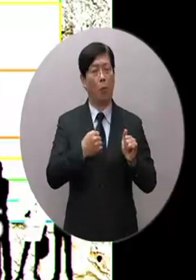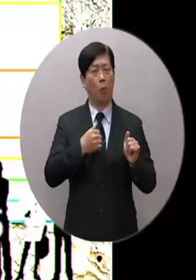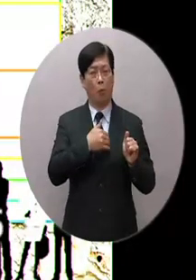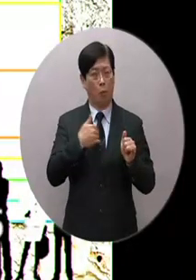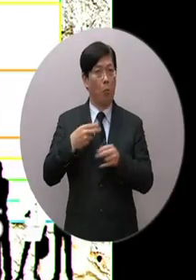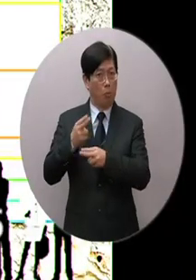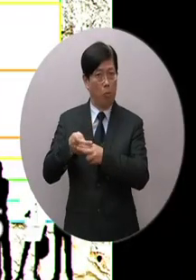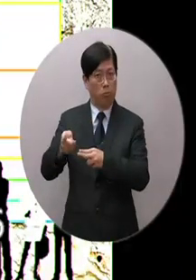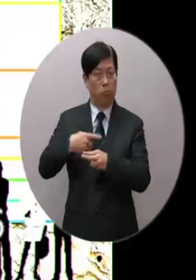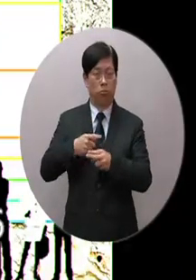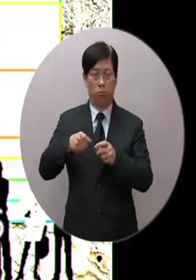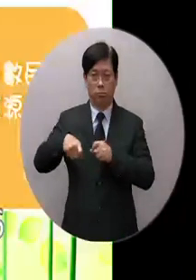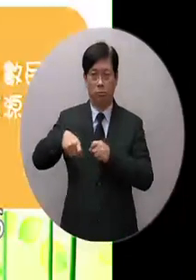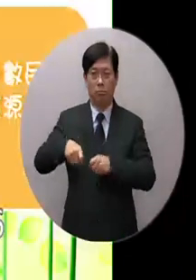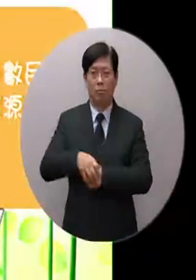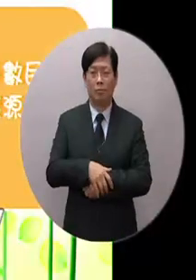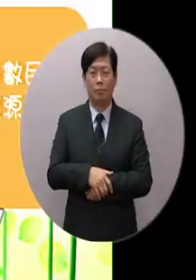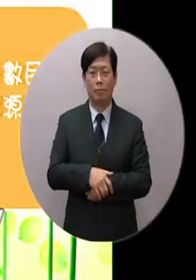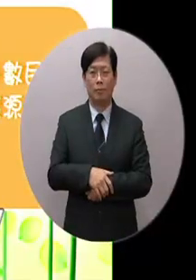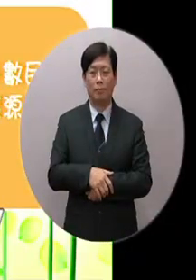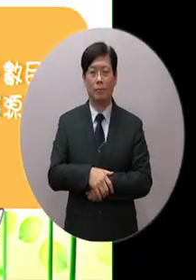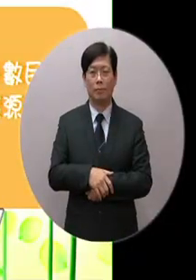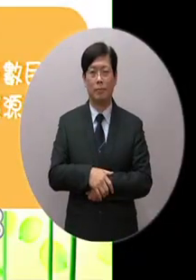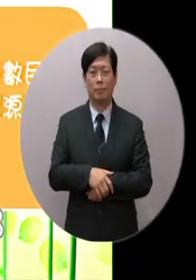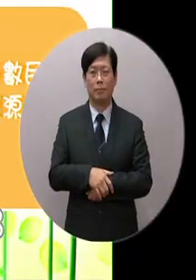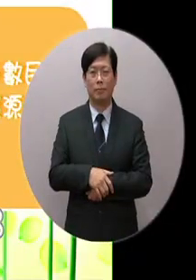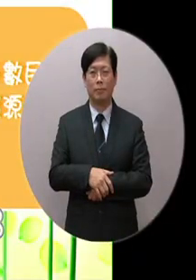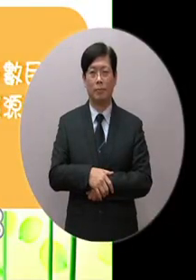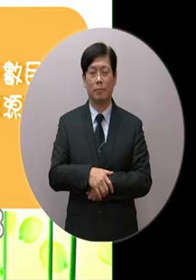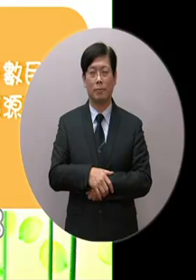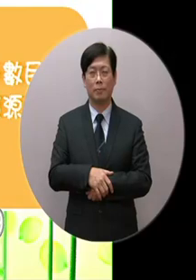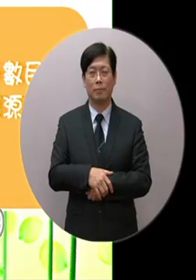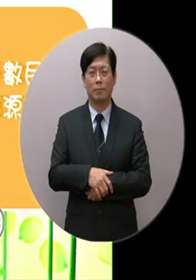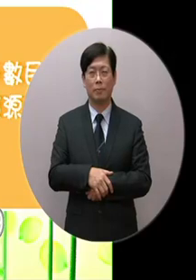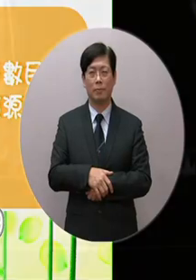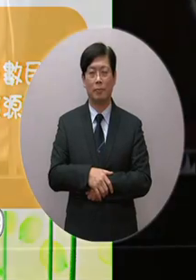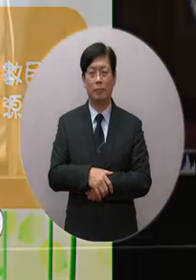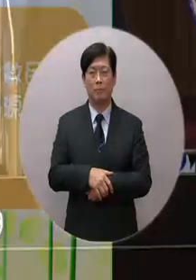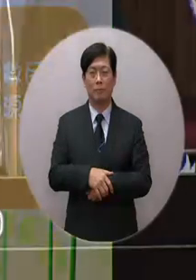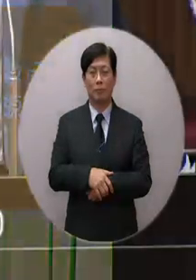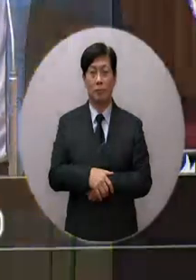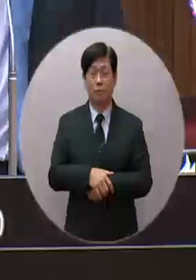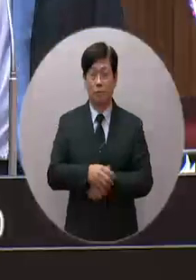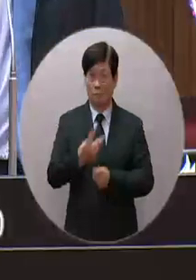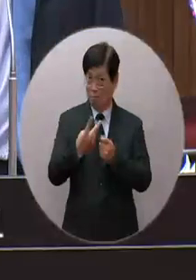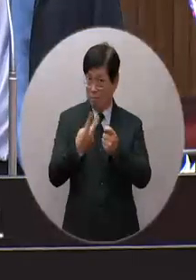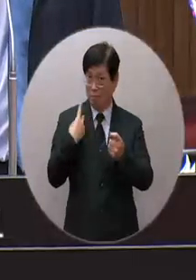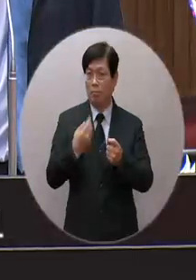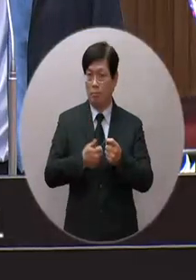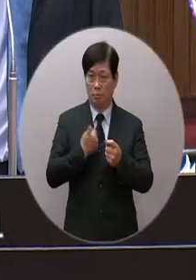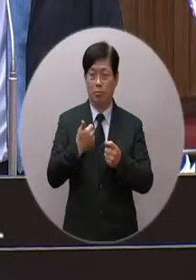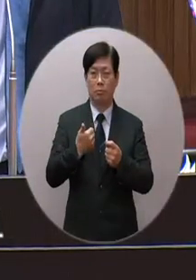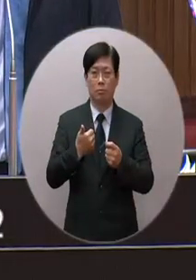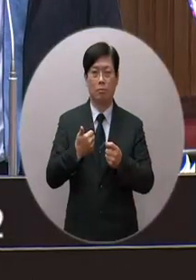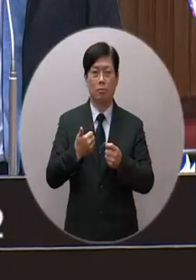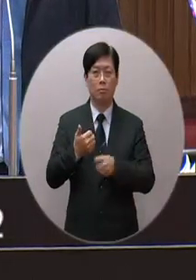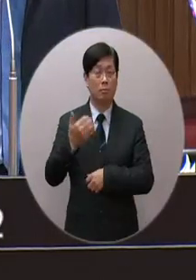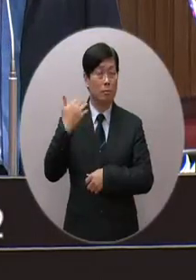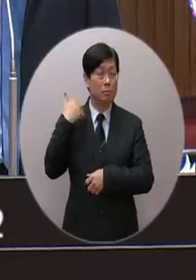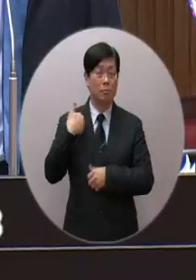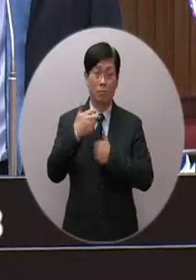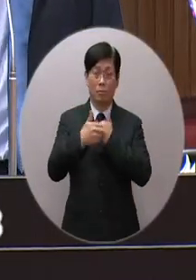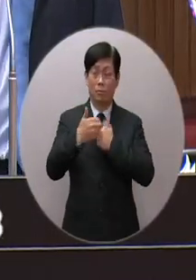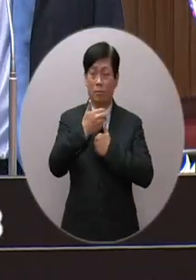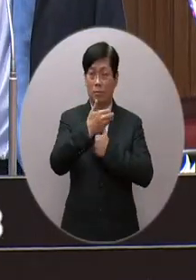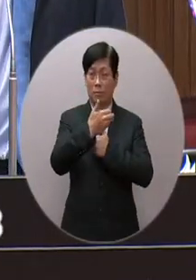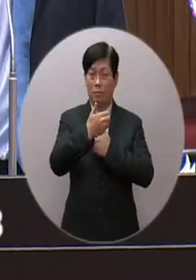任咱的食品安全的政策。好、哦，所以呢，其实两日前，吼、哦，咱经卫生